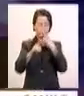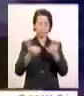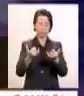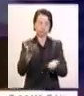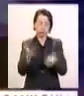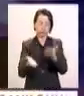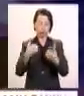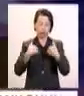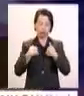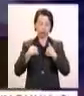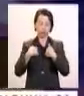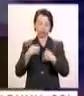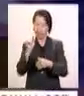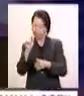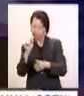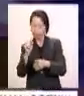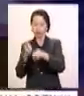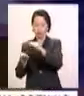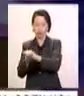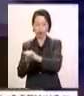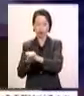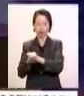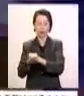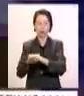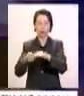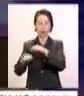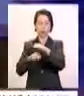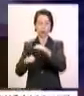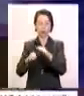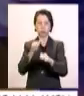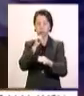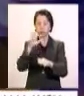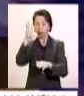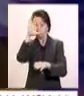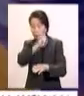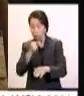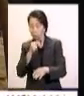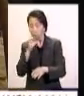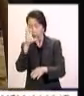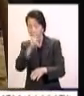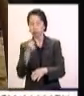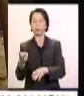may still be corruption which is undetected by us.